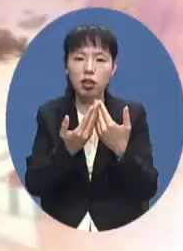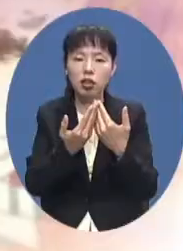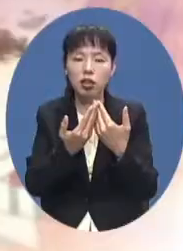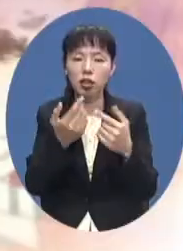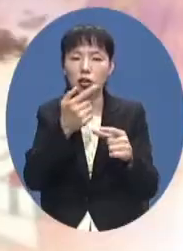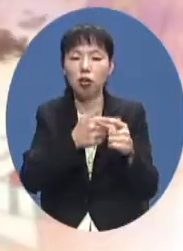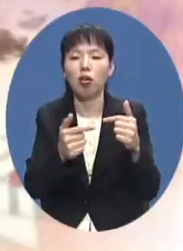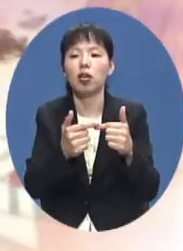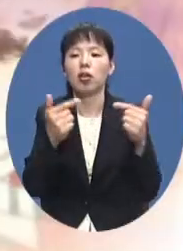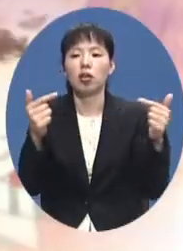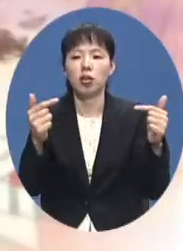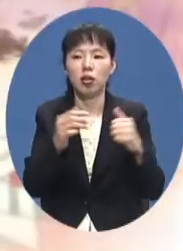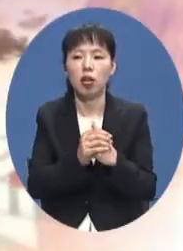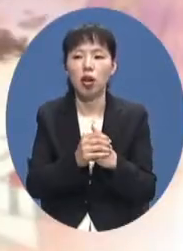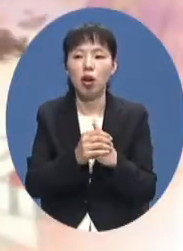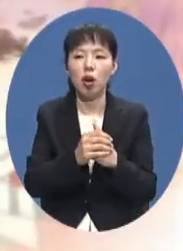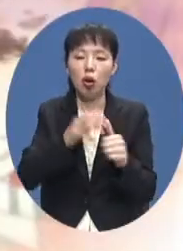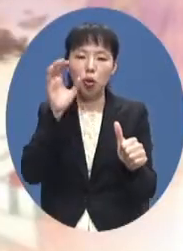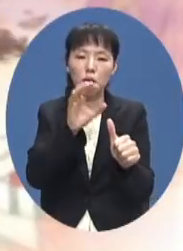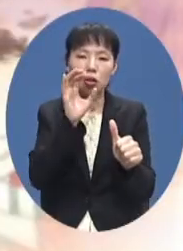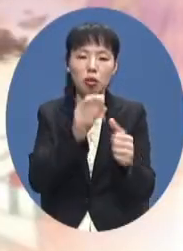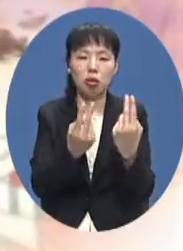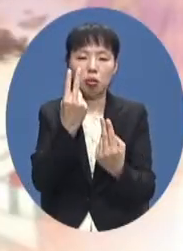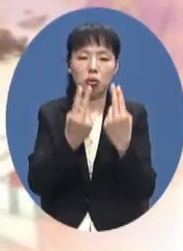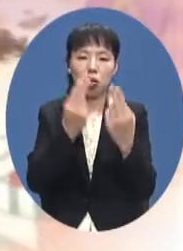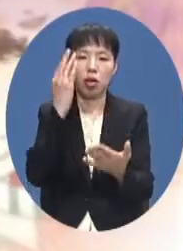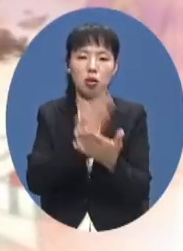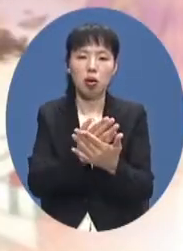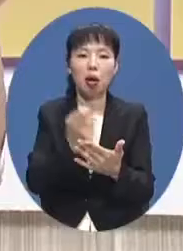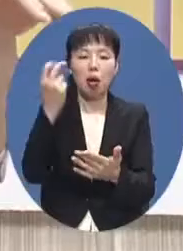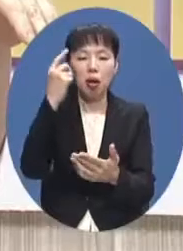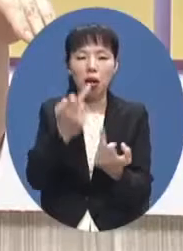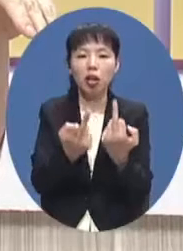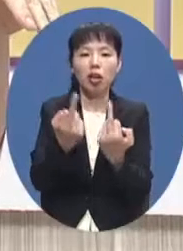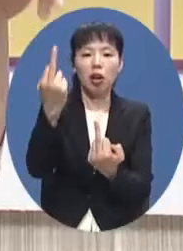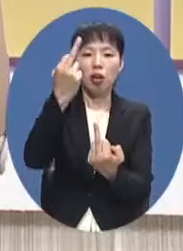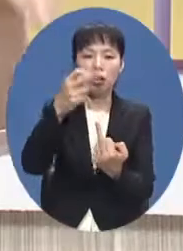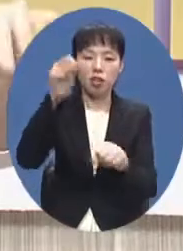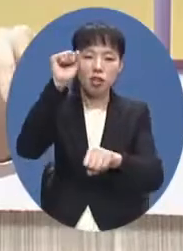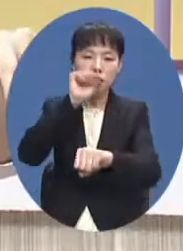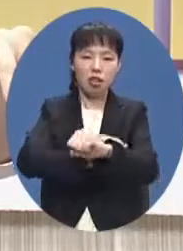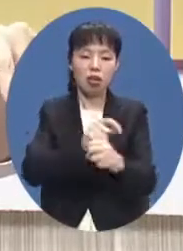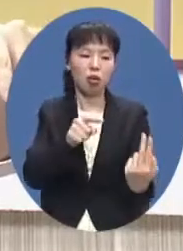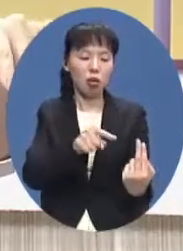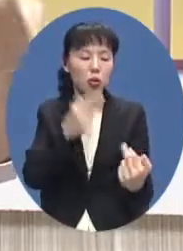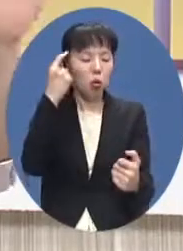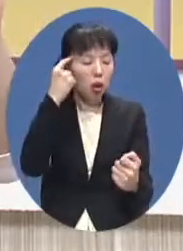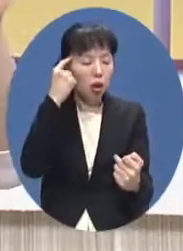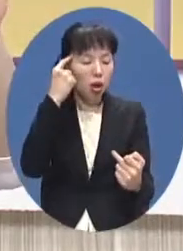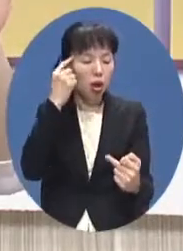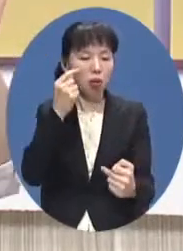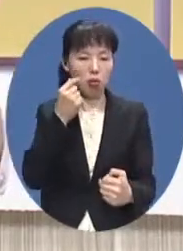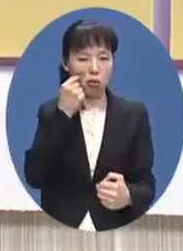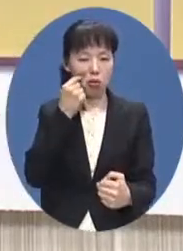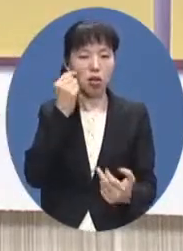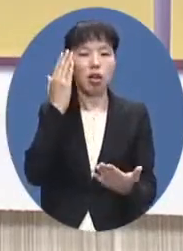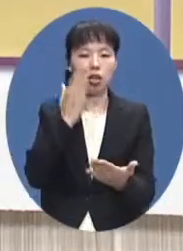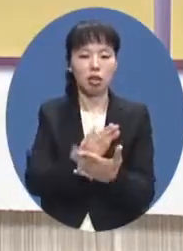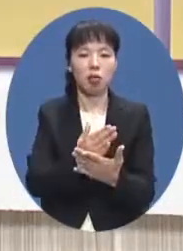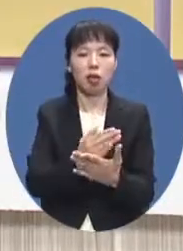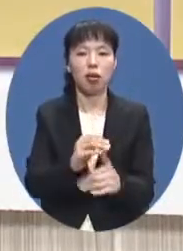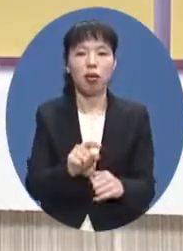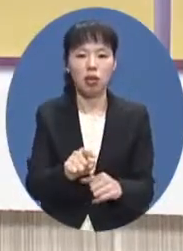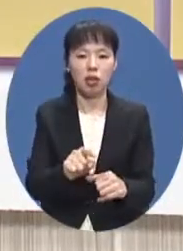혼내지 않으시는 것들이 좀 중요합니다. 그러니까 예를 들면 네 형은 이렇게 잘하는데 왜 너는 못하니? 이렇게 하지 마시고요. 그냥